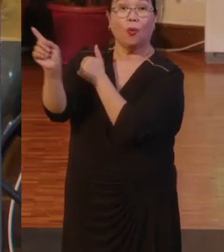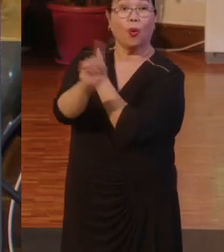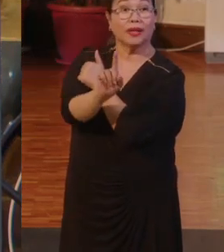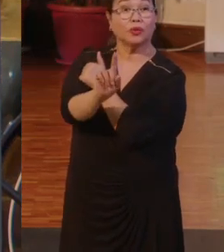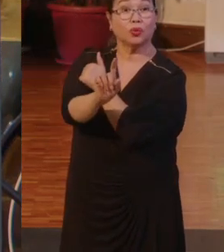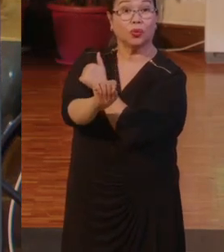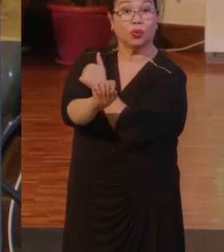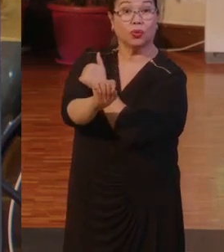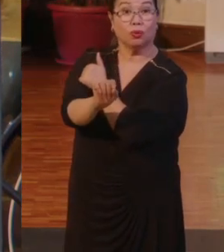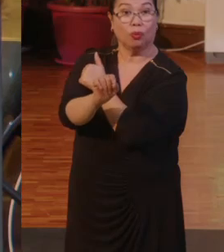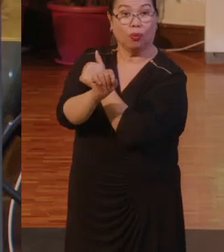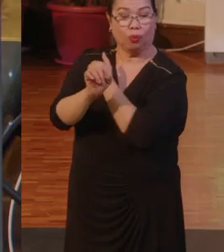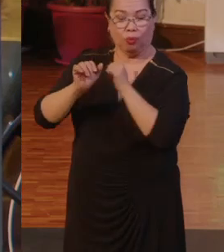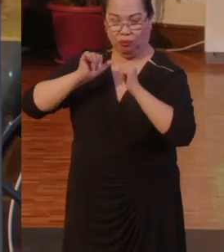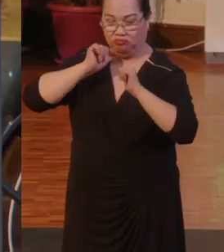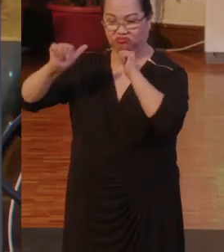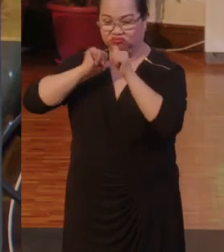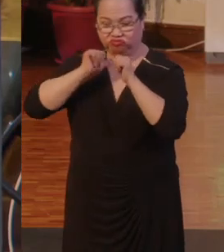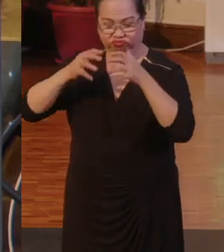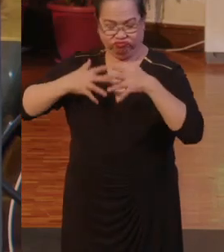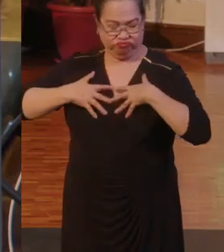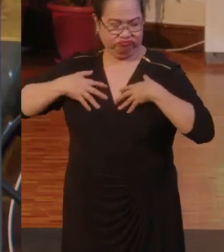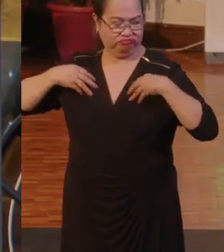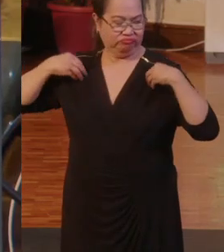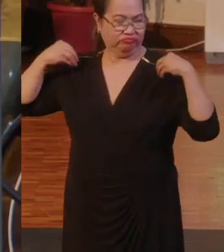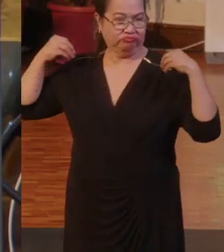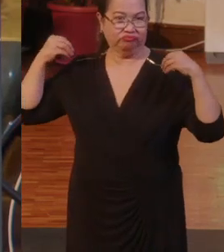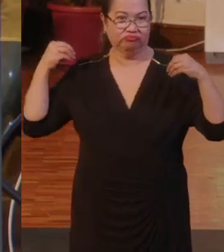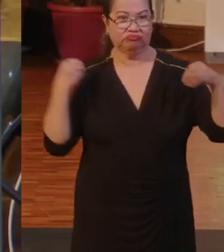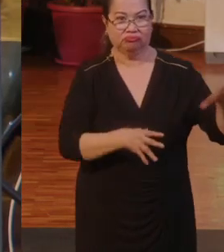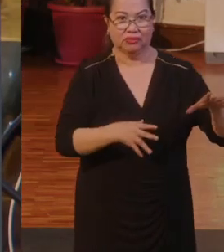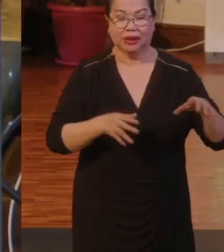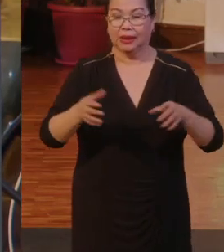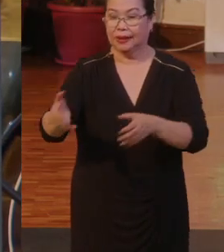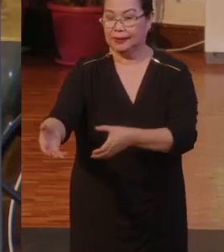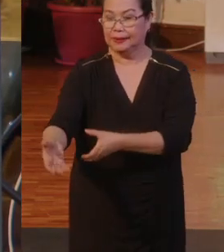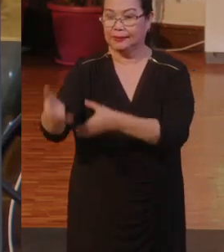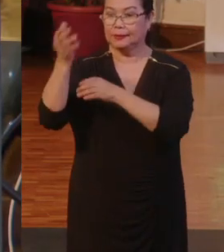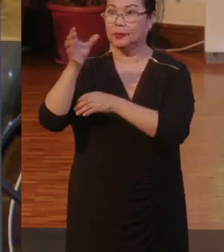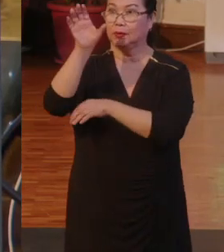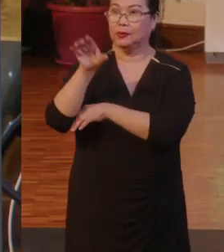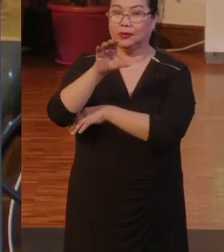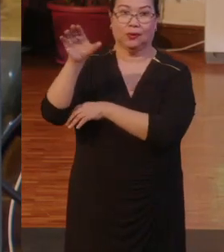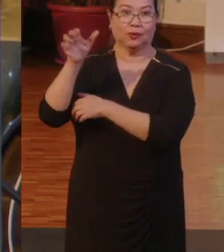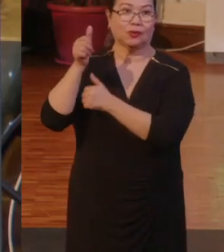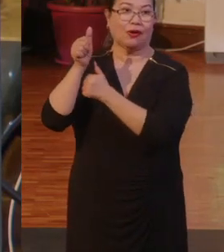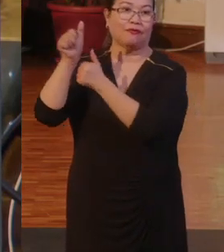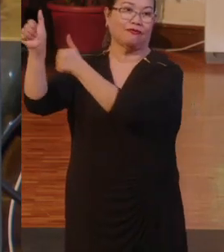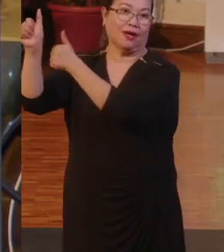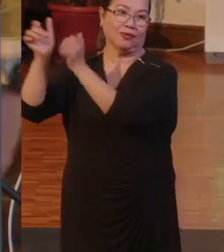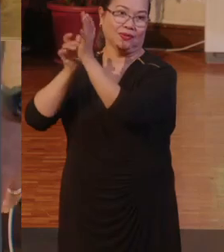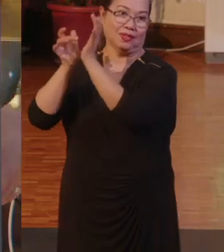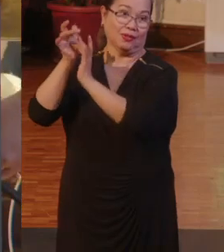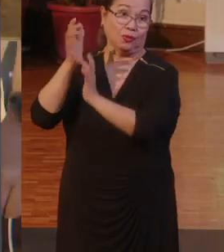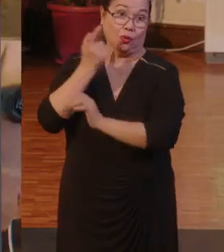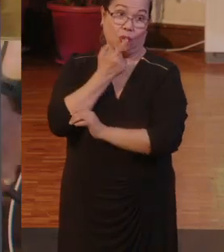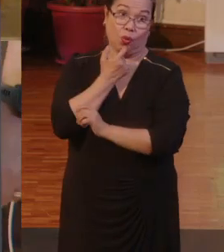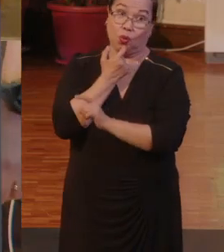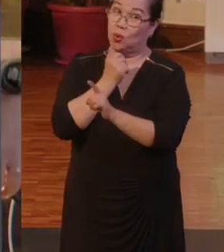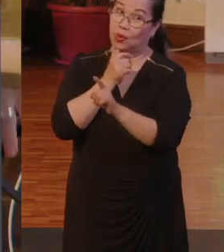Pero napakaganda po na isang awit ng papuri sa isang puso na nagpapasalamat sa katapatan ng